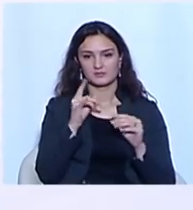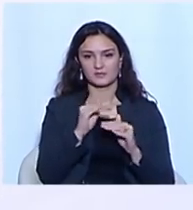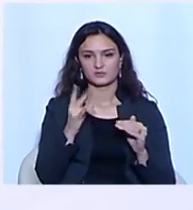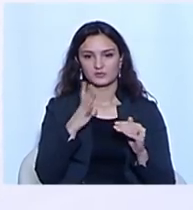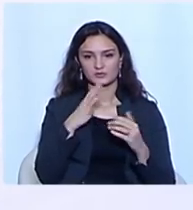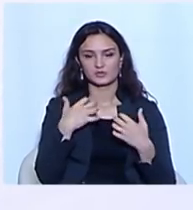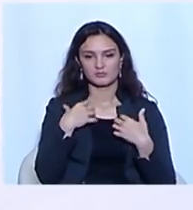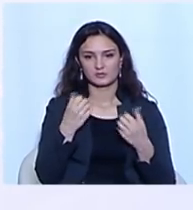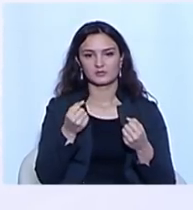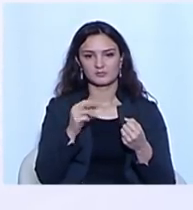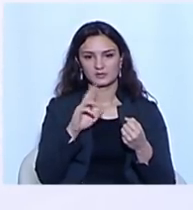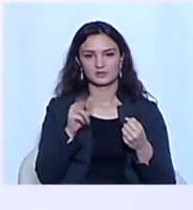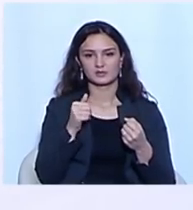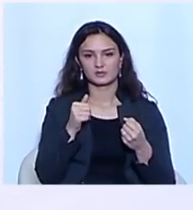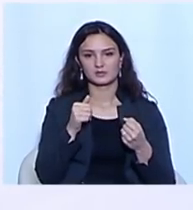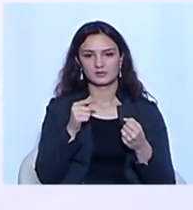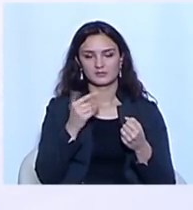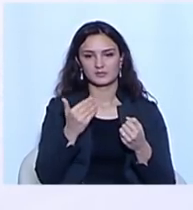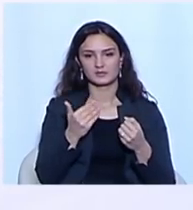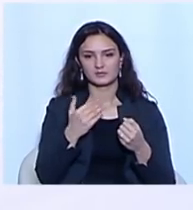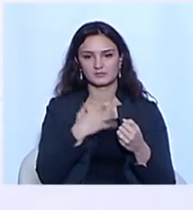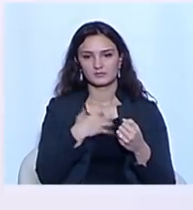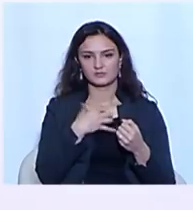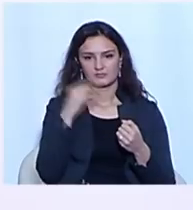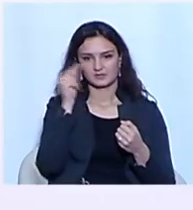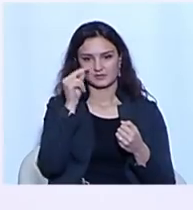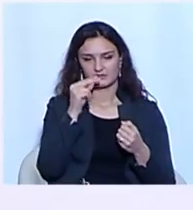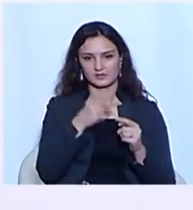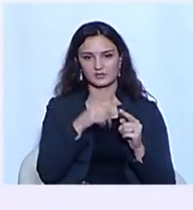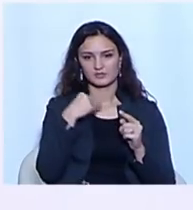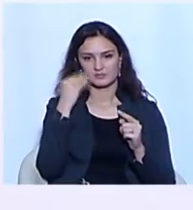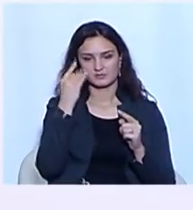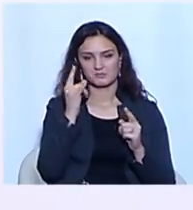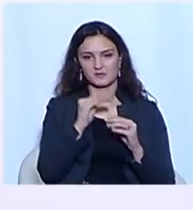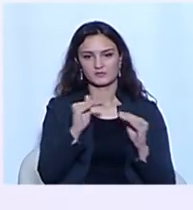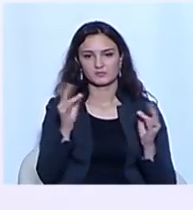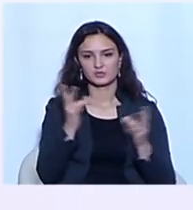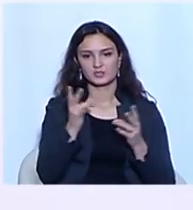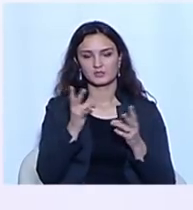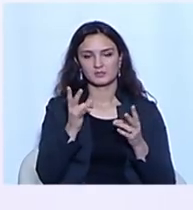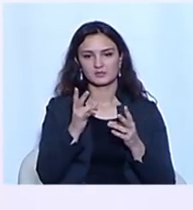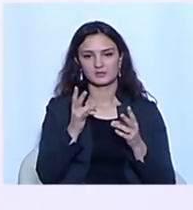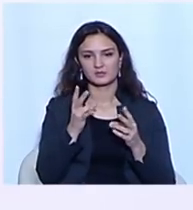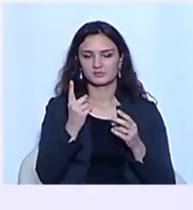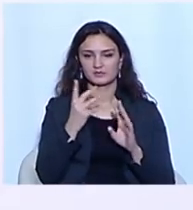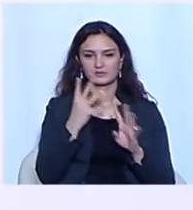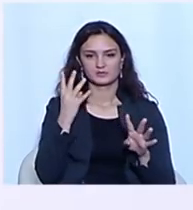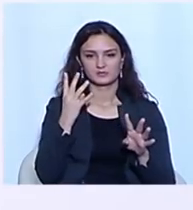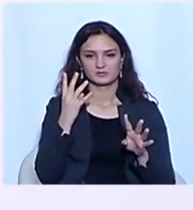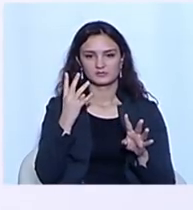კონდეს ჯანმრთელობა და ასევე პრიორიტეტული არის სწავლა. ჩემი არის ბავშვებს სჭირდებათ პირველ